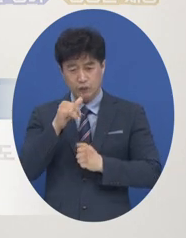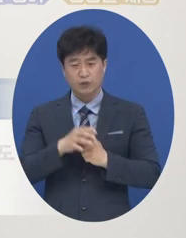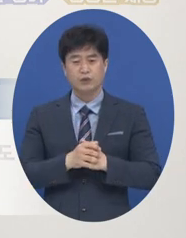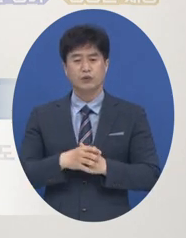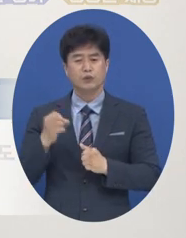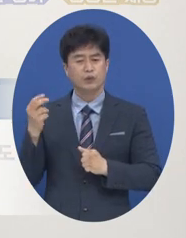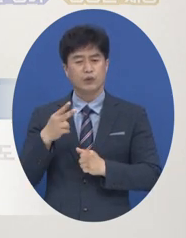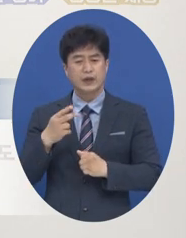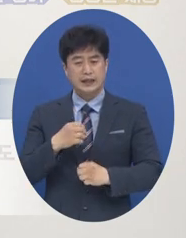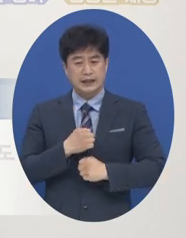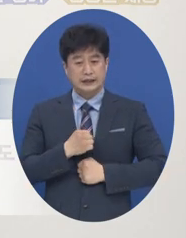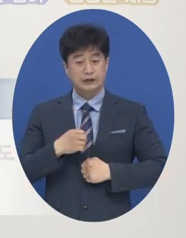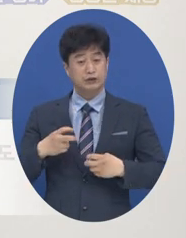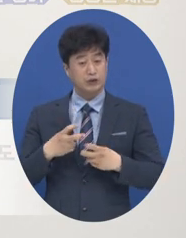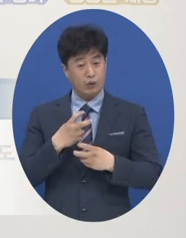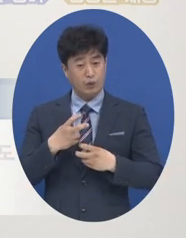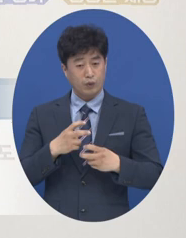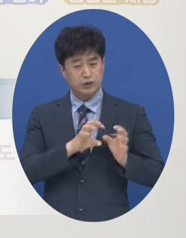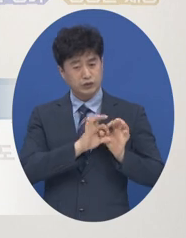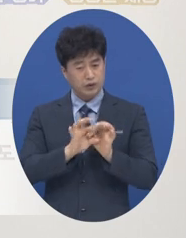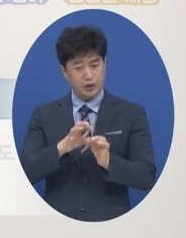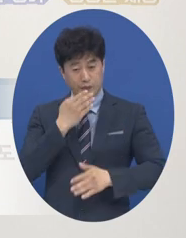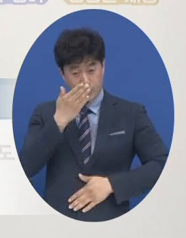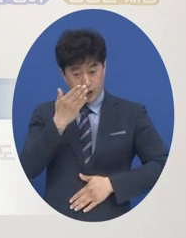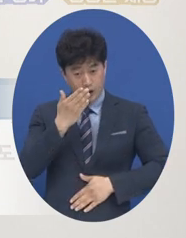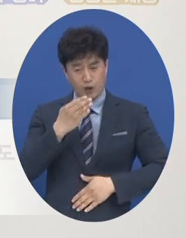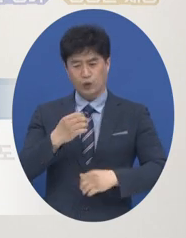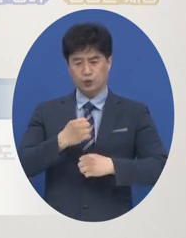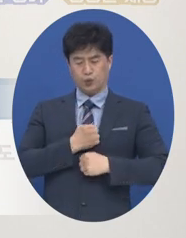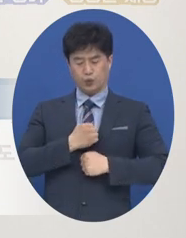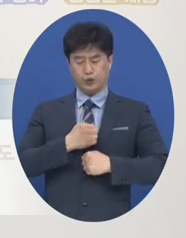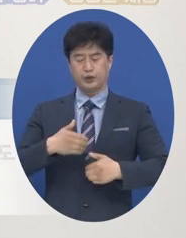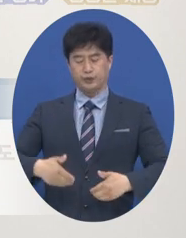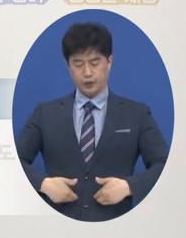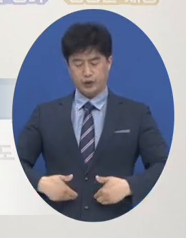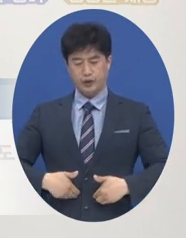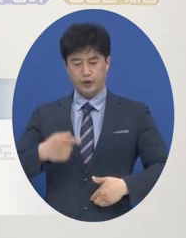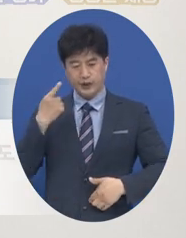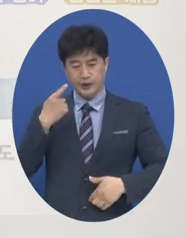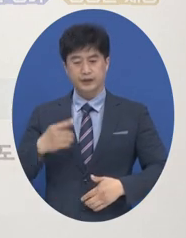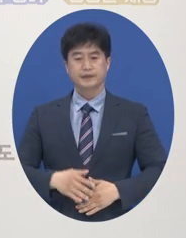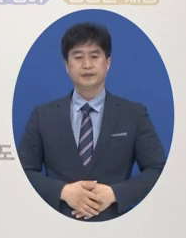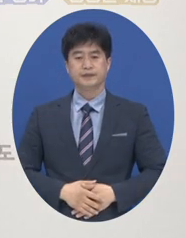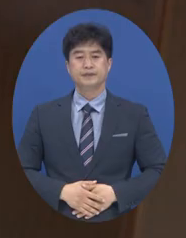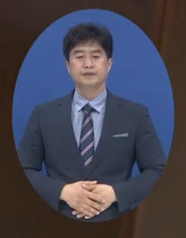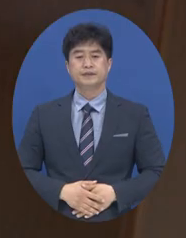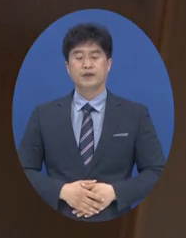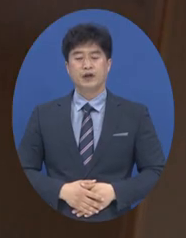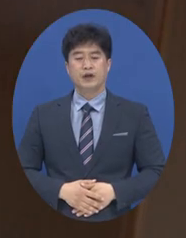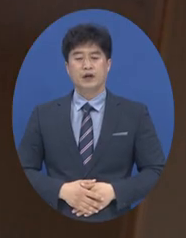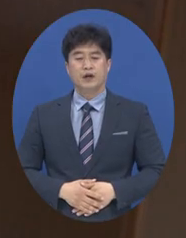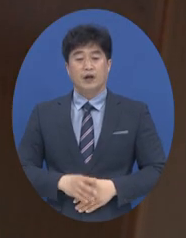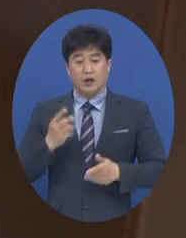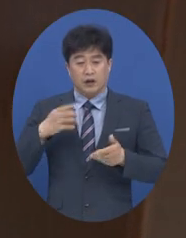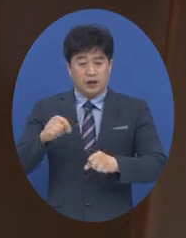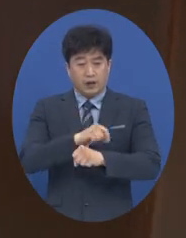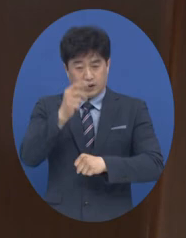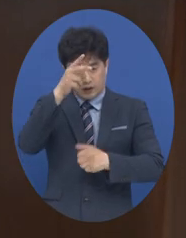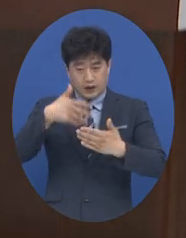아니고 안전사고로도 이어질 수도 있기 때문에 주의가 필요하다고 봅니다.